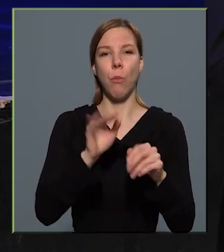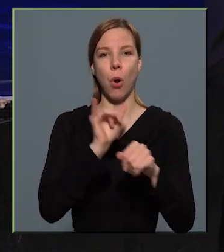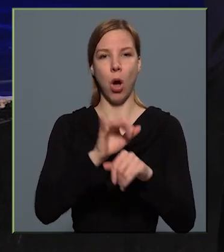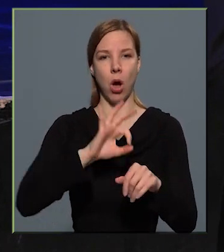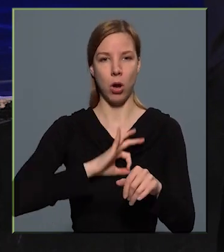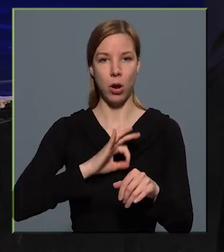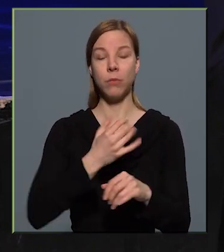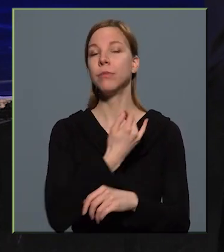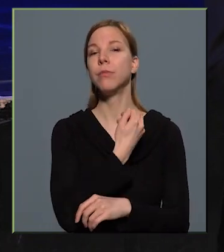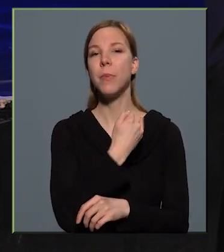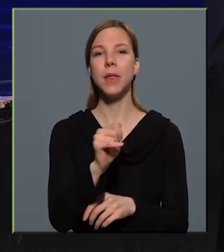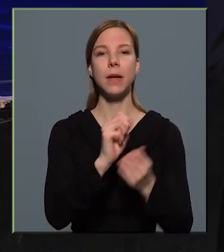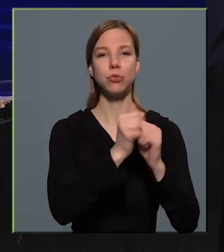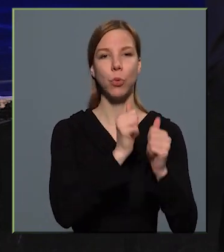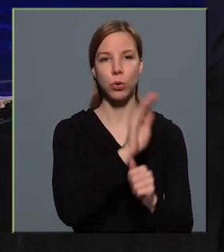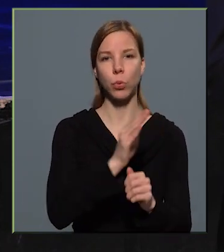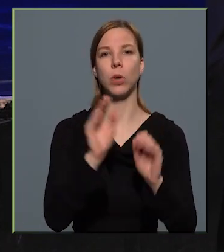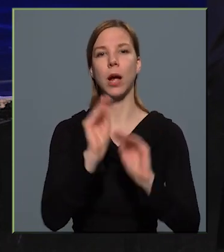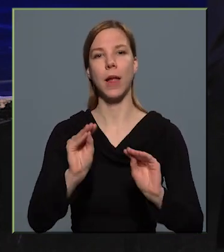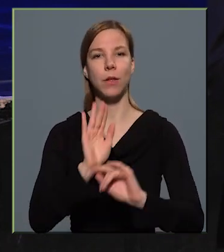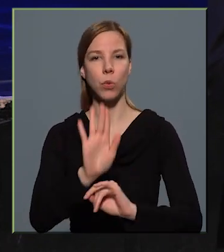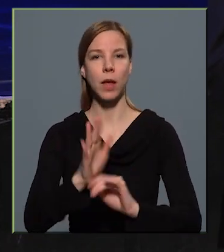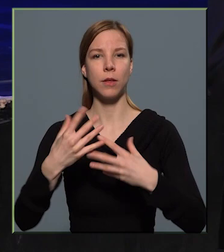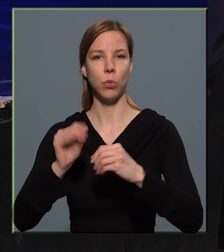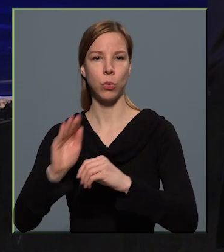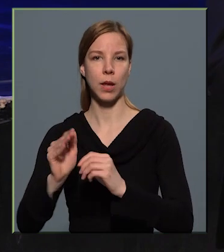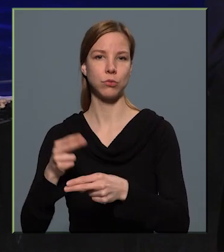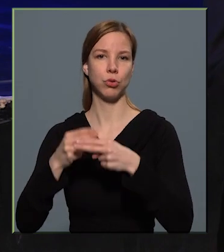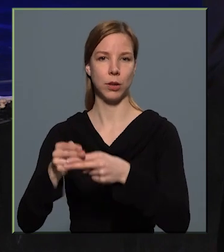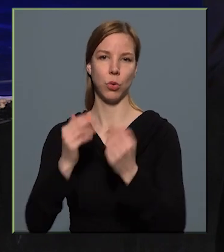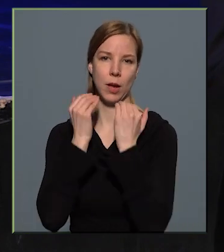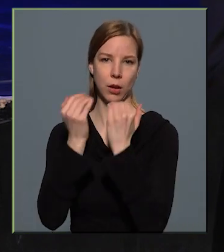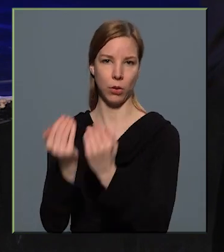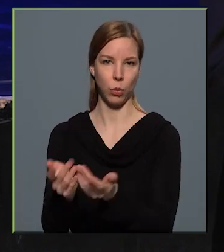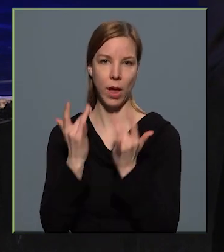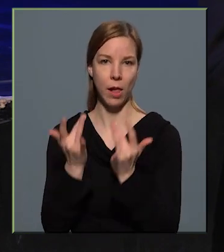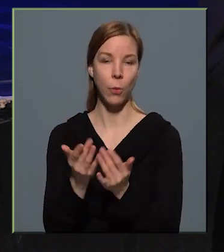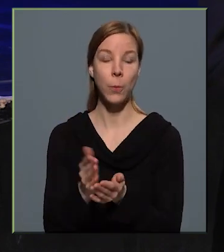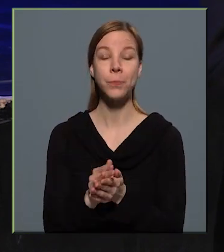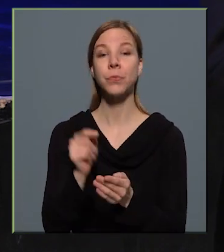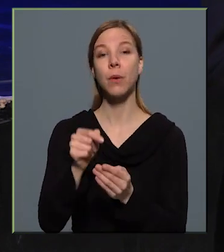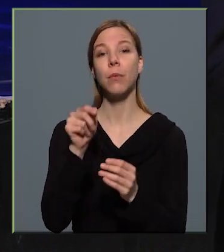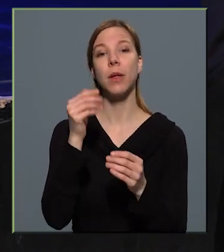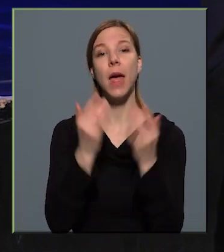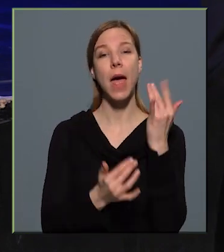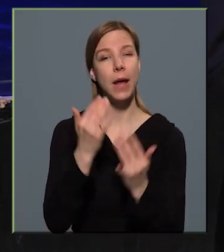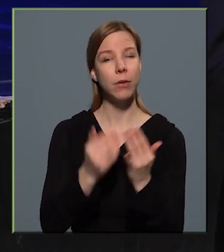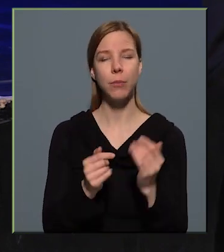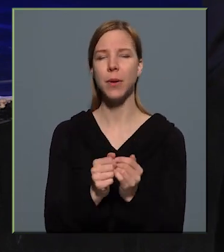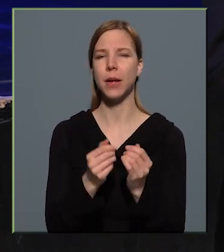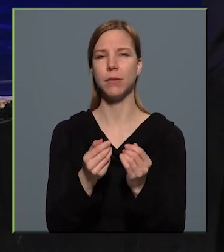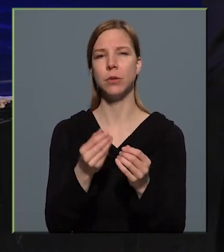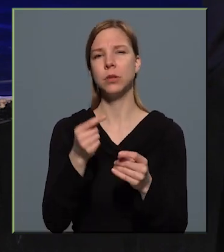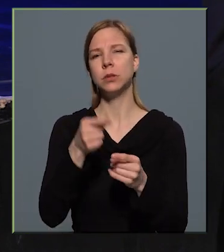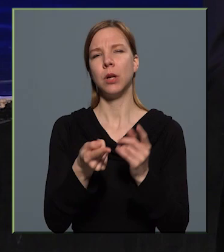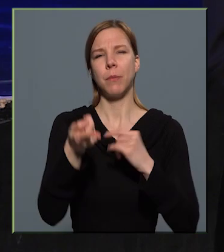sportolónknak, edzőiknek, szülőknek és segítőknek gratulálok. Ezekben az eredményekben benne van meg annyi hónap, meg annyi év